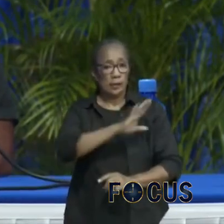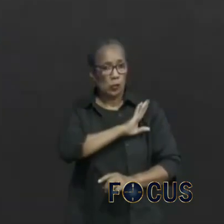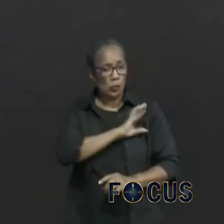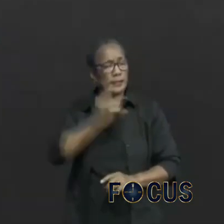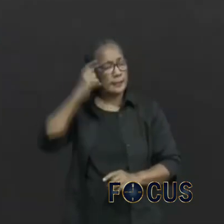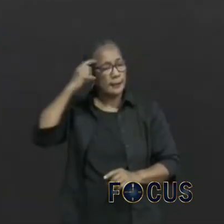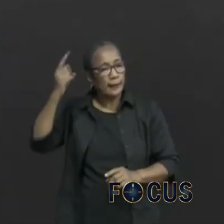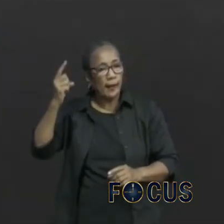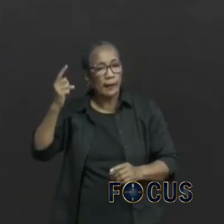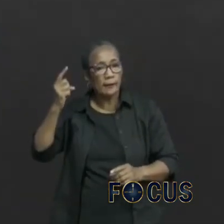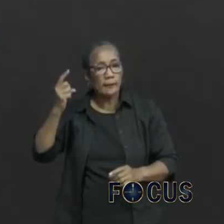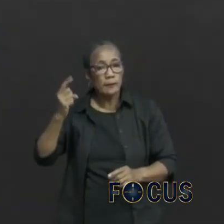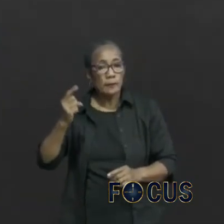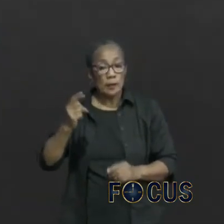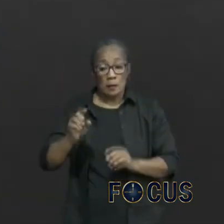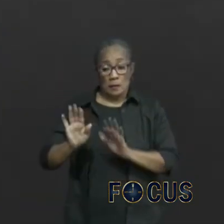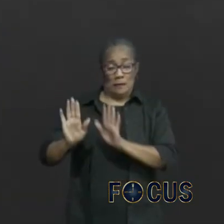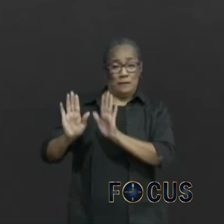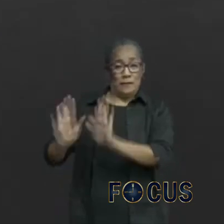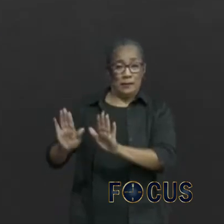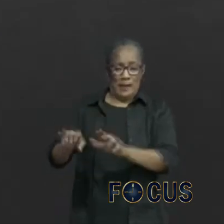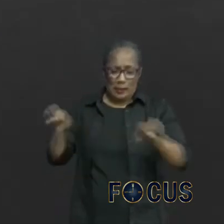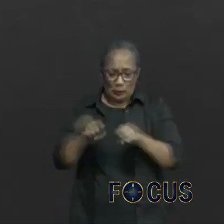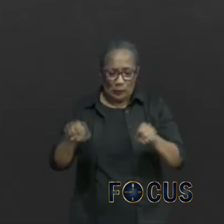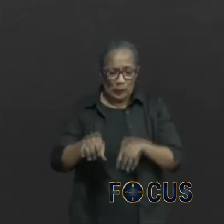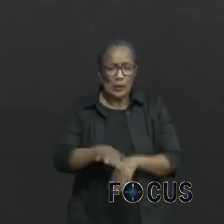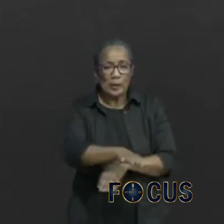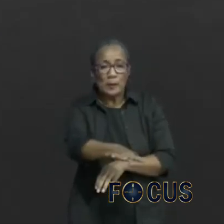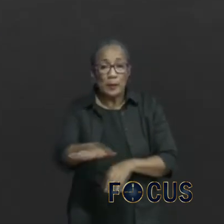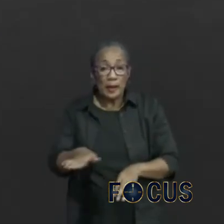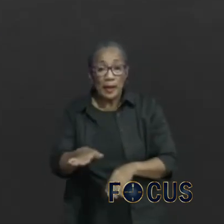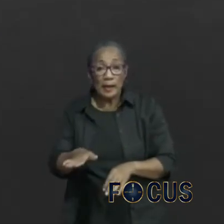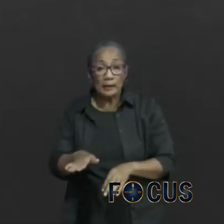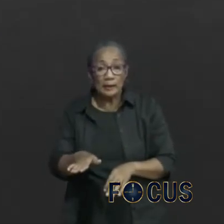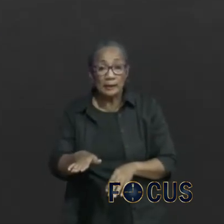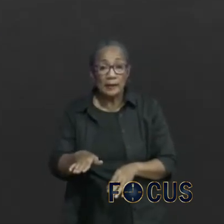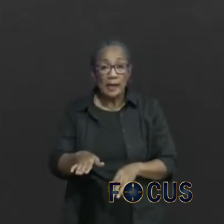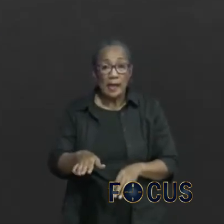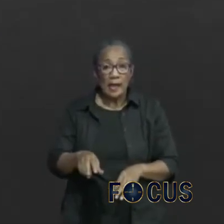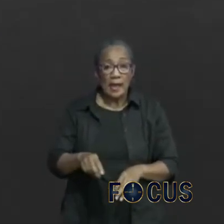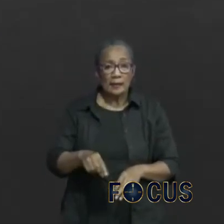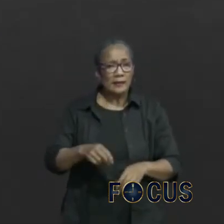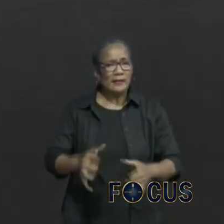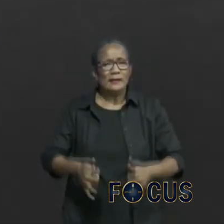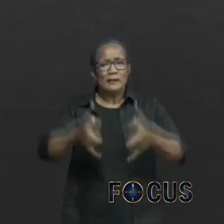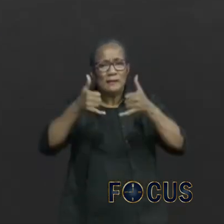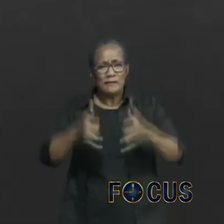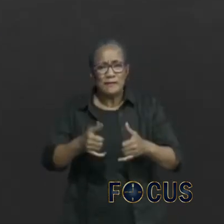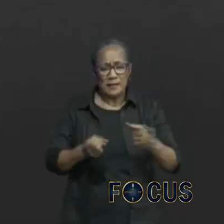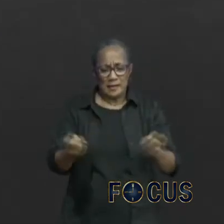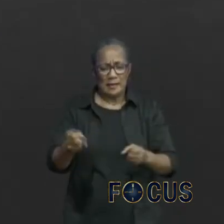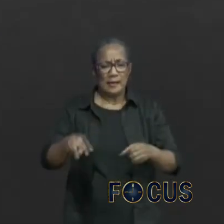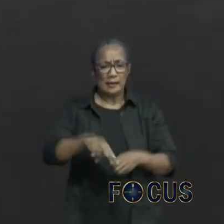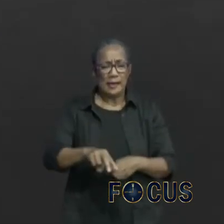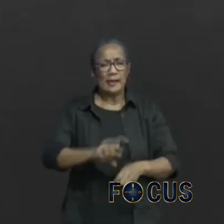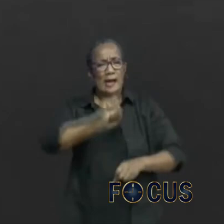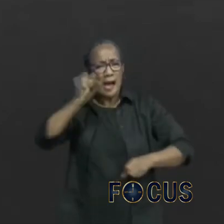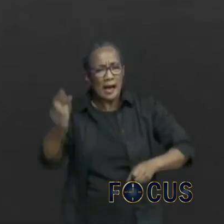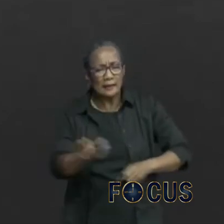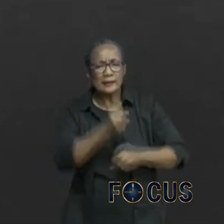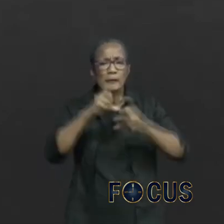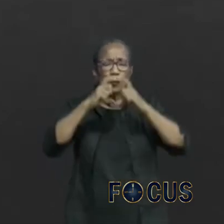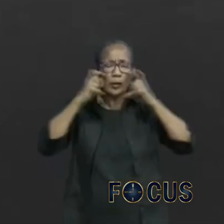gedacht. Vermijd drukke plekken en reis zoveel mogelijk verspreid over de dag. Draag mondkapjes